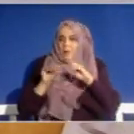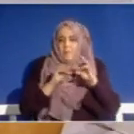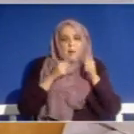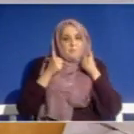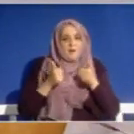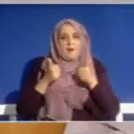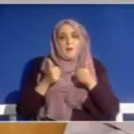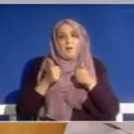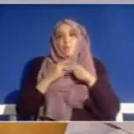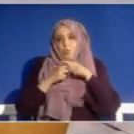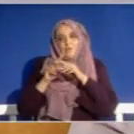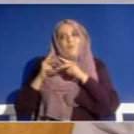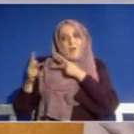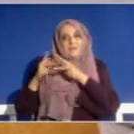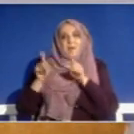أخيه من جاره.